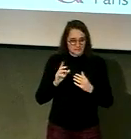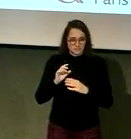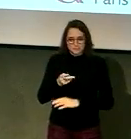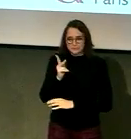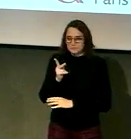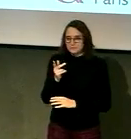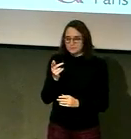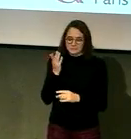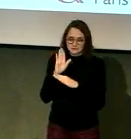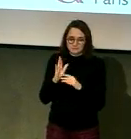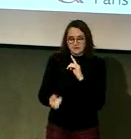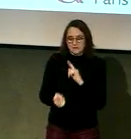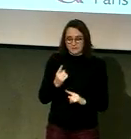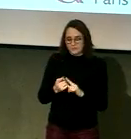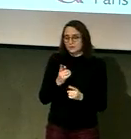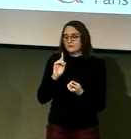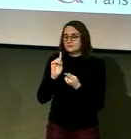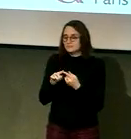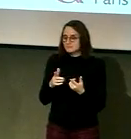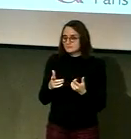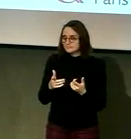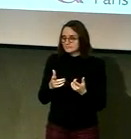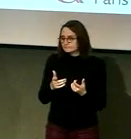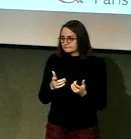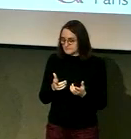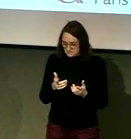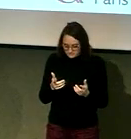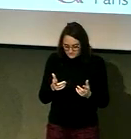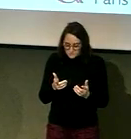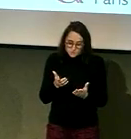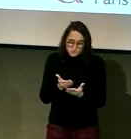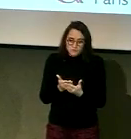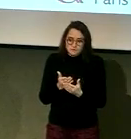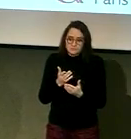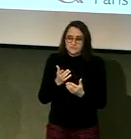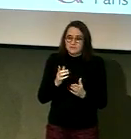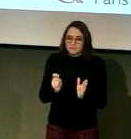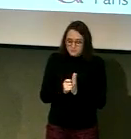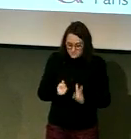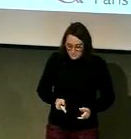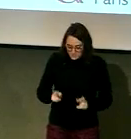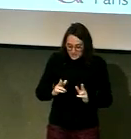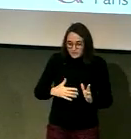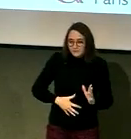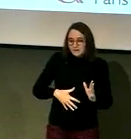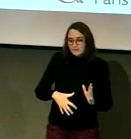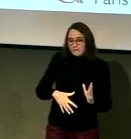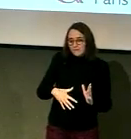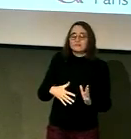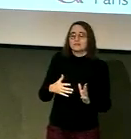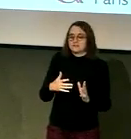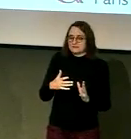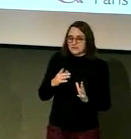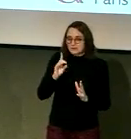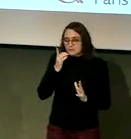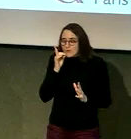l'essentiel sur ce qu'il faut savoir des substances pendant la grossesse et aussi,